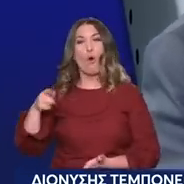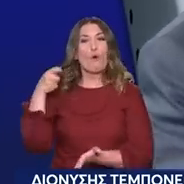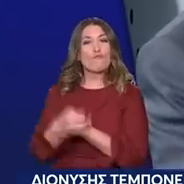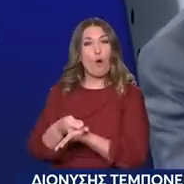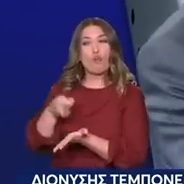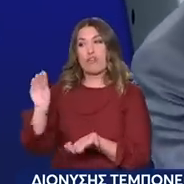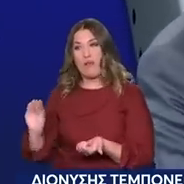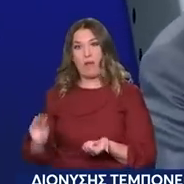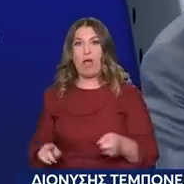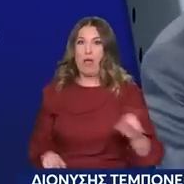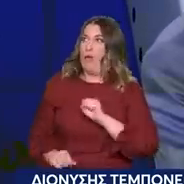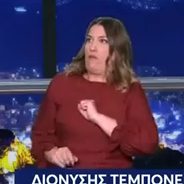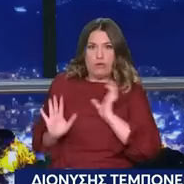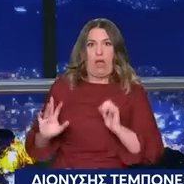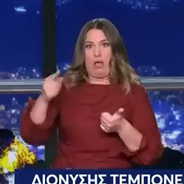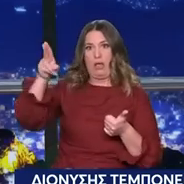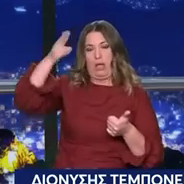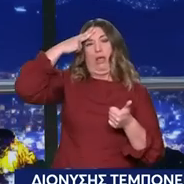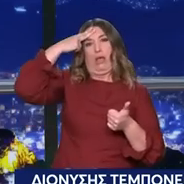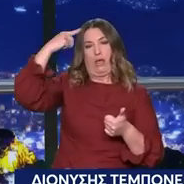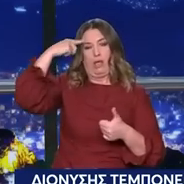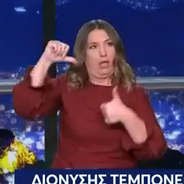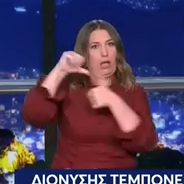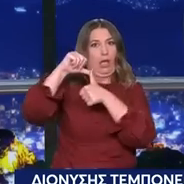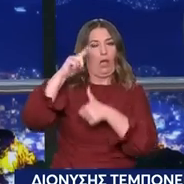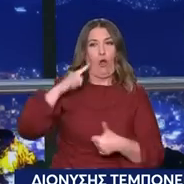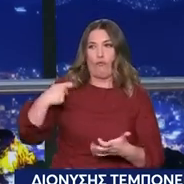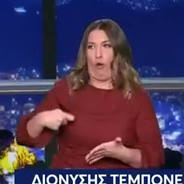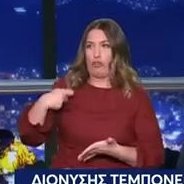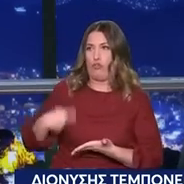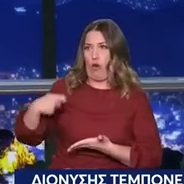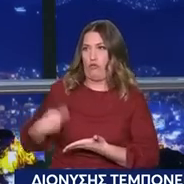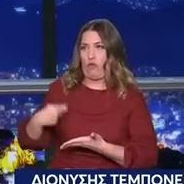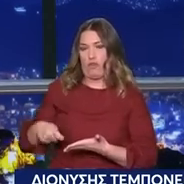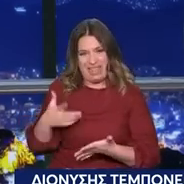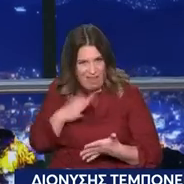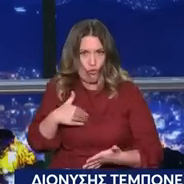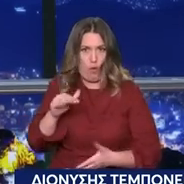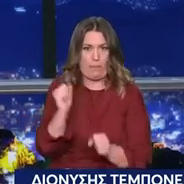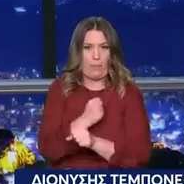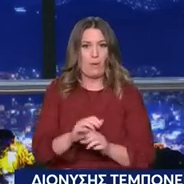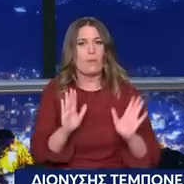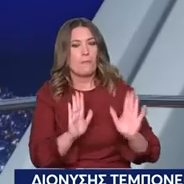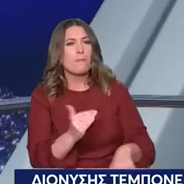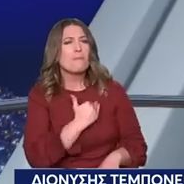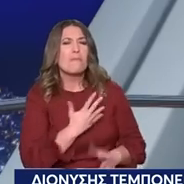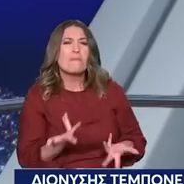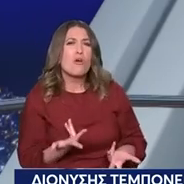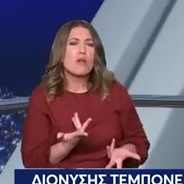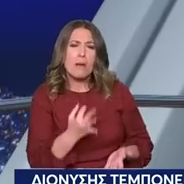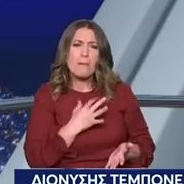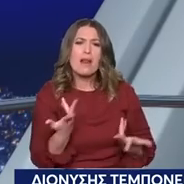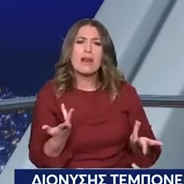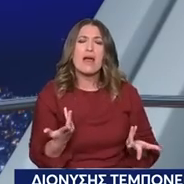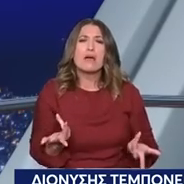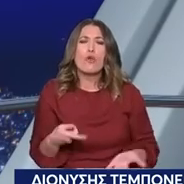περάσει, και το έχουμε περάσει και από δικές σας κυβερνήσεις, γι' αυτό και επιμένουμε. Μπορείτε να μου πείτε πώς γίνεται αυτή τη στιγμή τα φορολογικά έσοδα του κράτους να